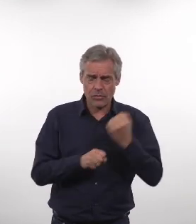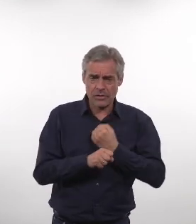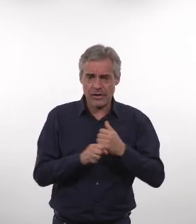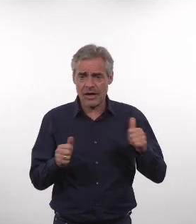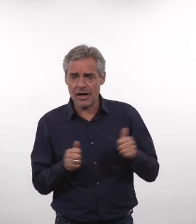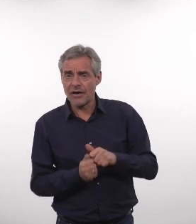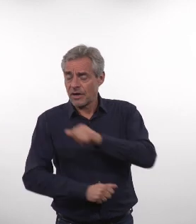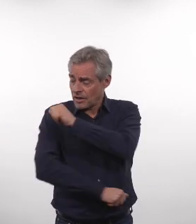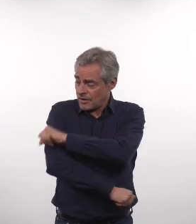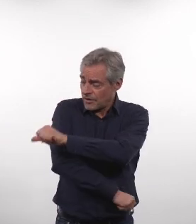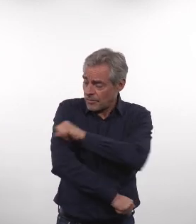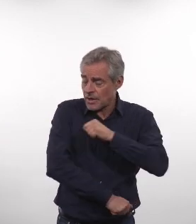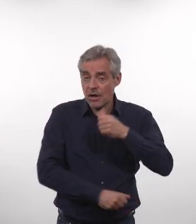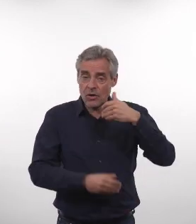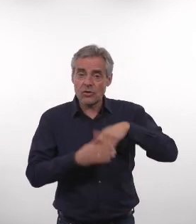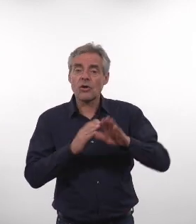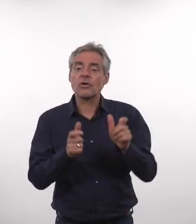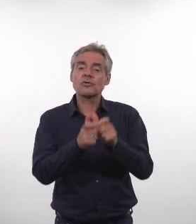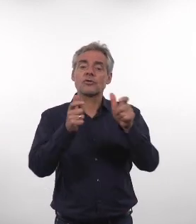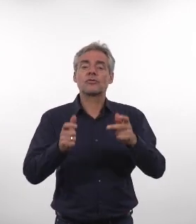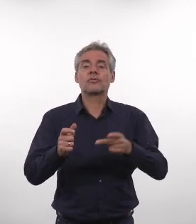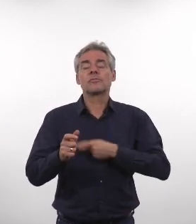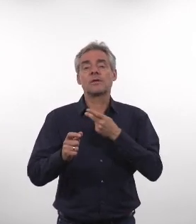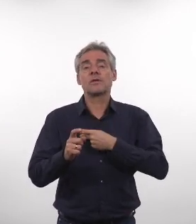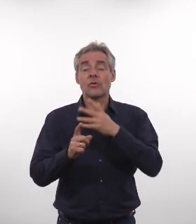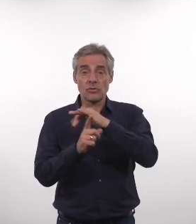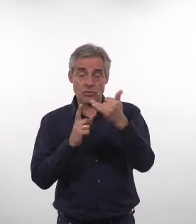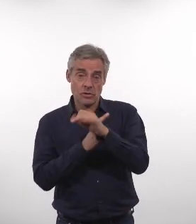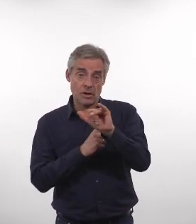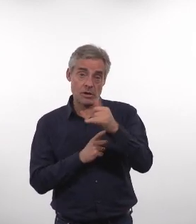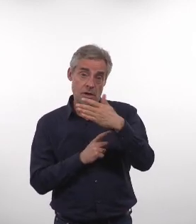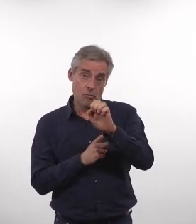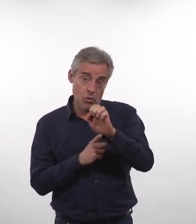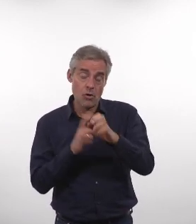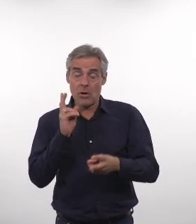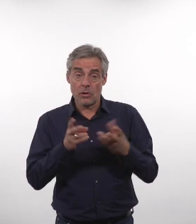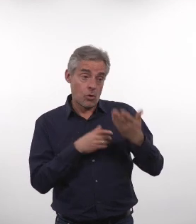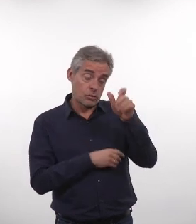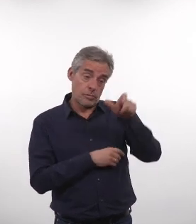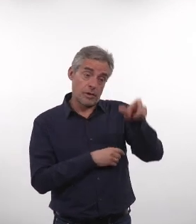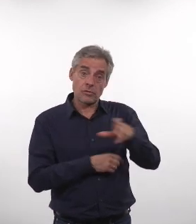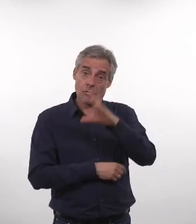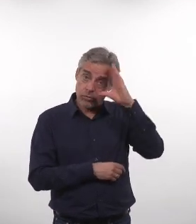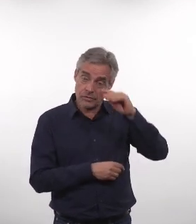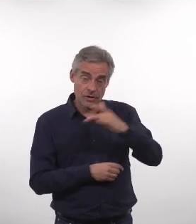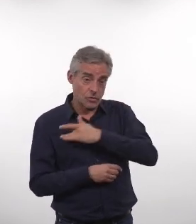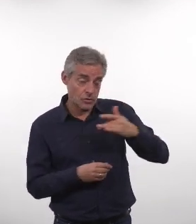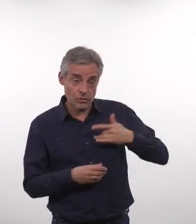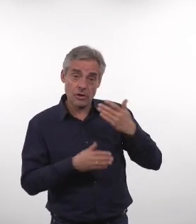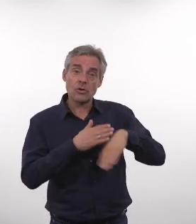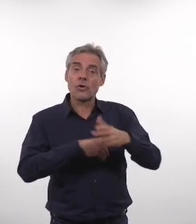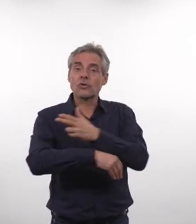sais pas, l'infirmière au sein de la structure médico-sociale, mais en fait, ça va être la même chose qu'on va demander avec le professionnel de santé dans son